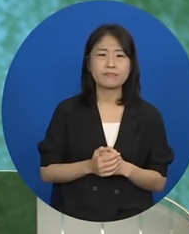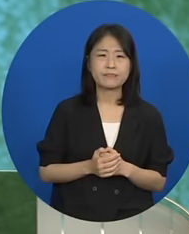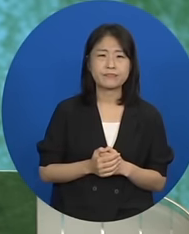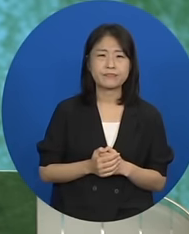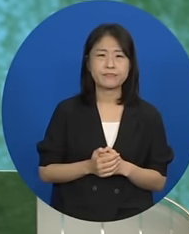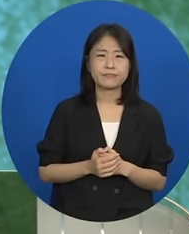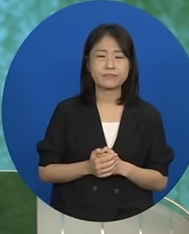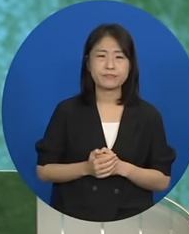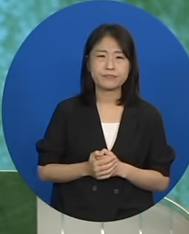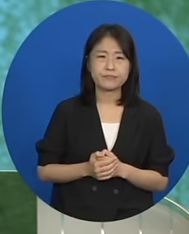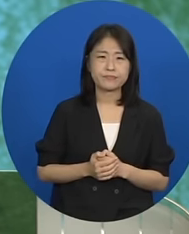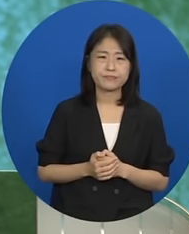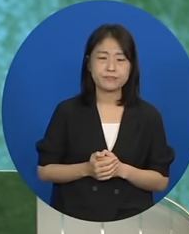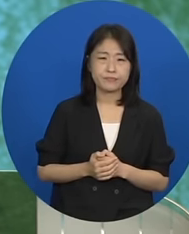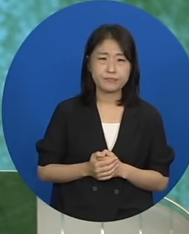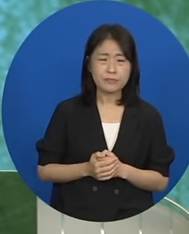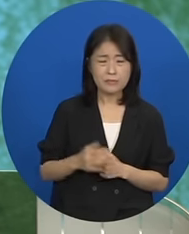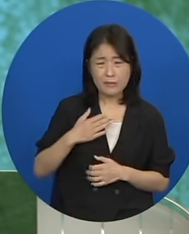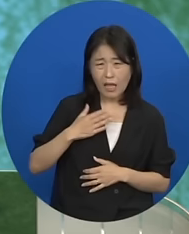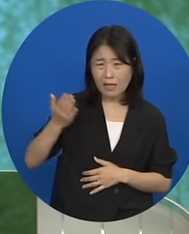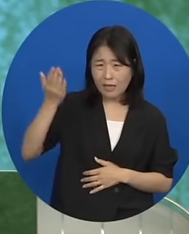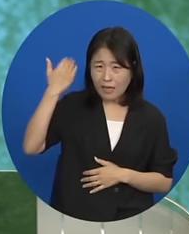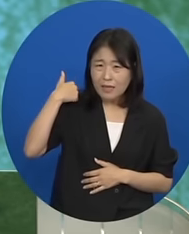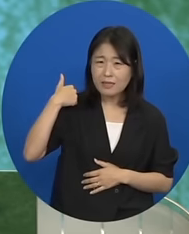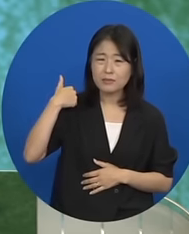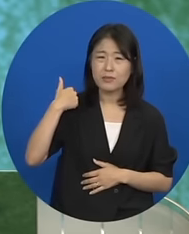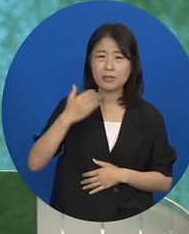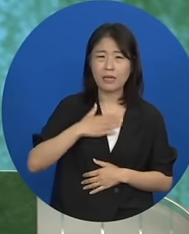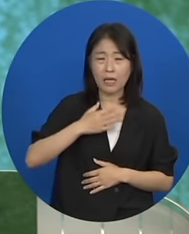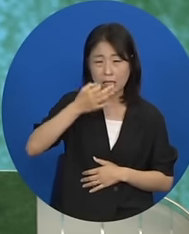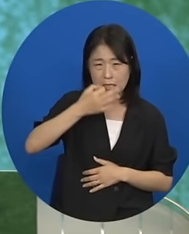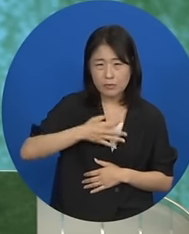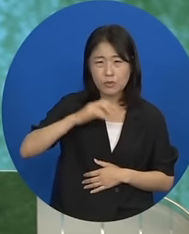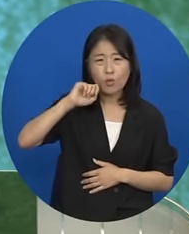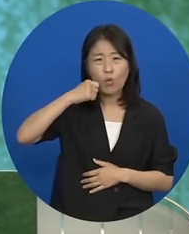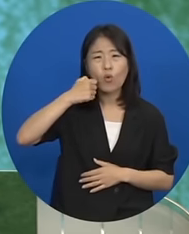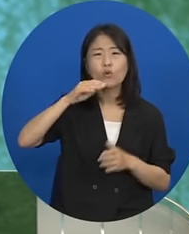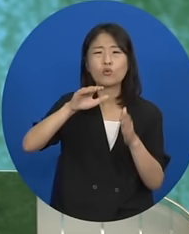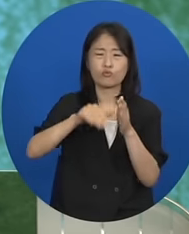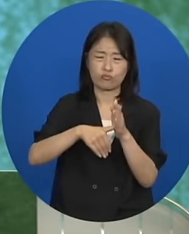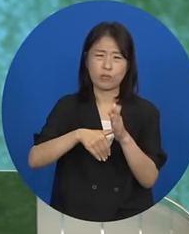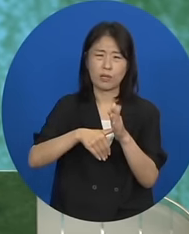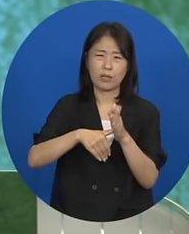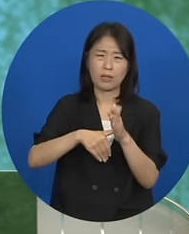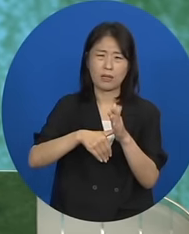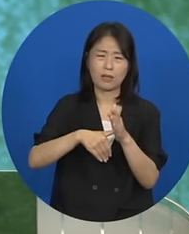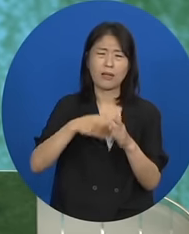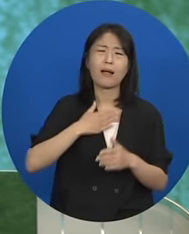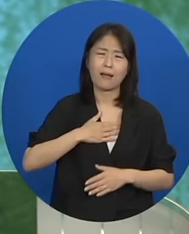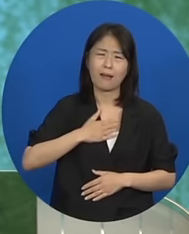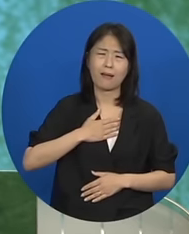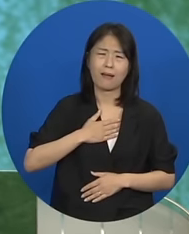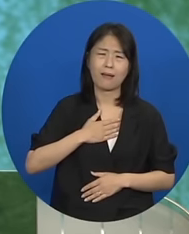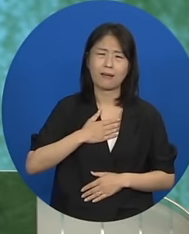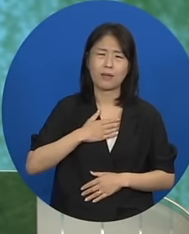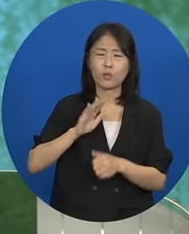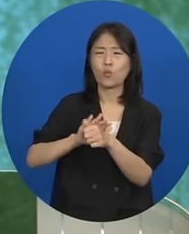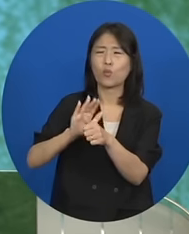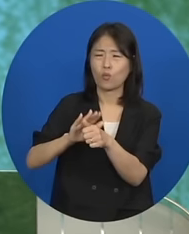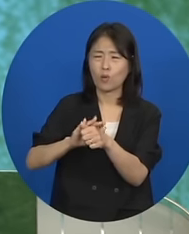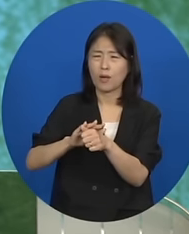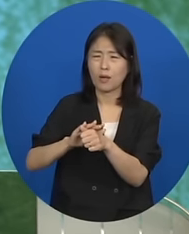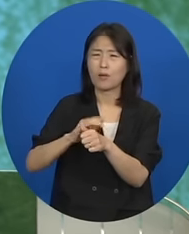어 힘들었을 때에 어려웠을 때에 생각이 나기 때문에 요청을 하면 도와주고 싶은 마음이 있는 거예요 지난주에 참 우리